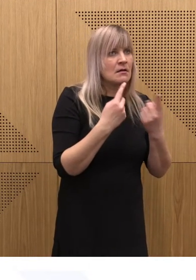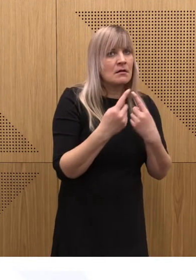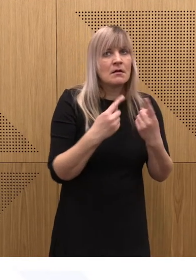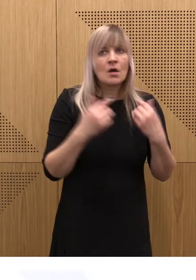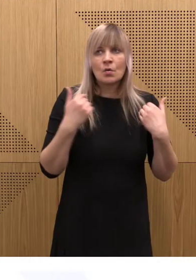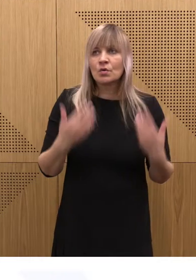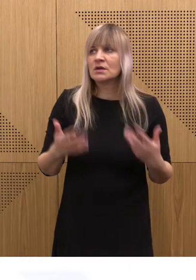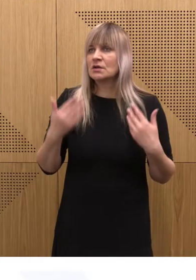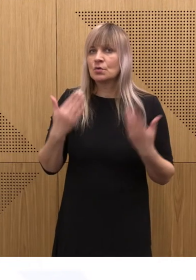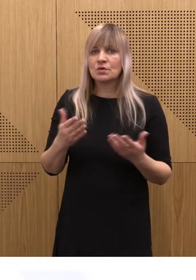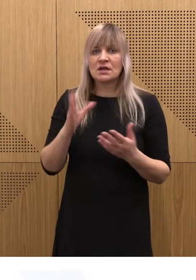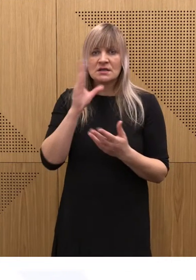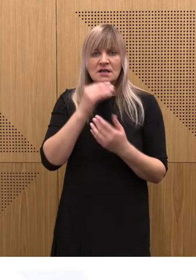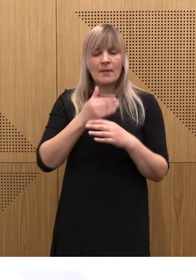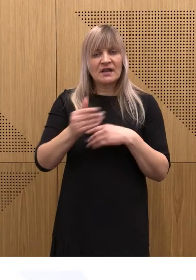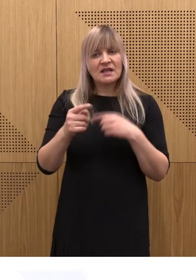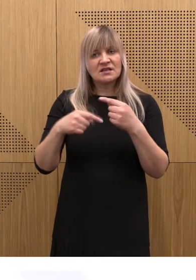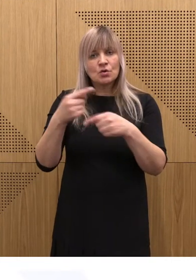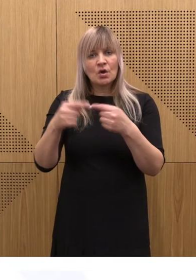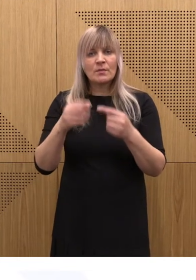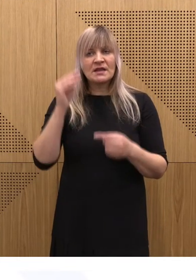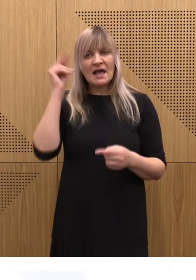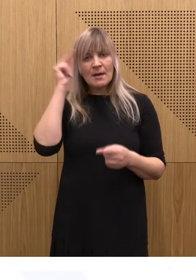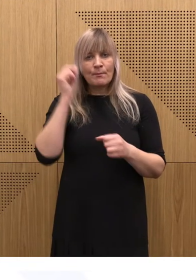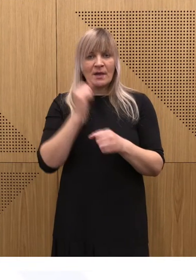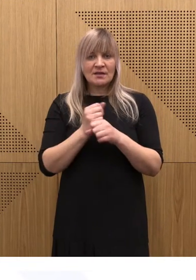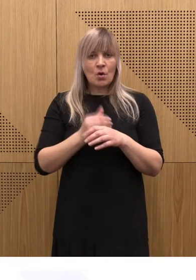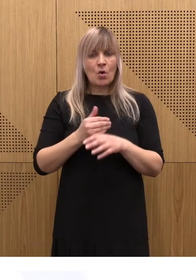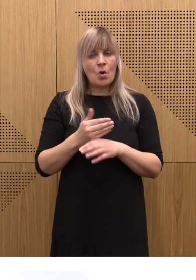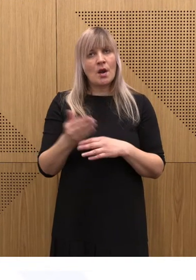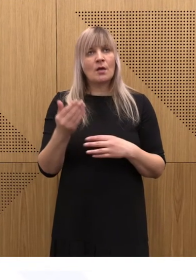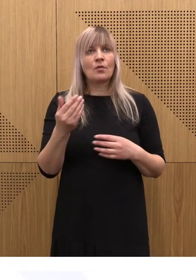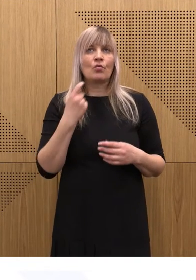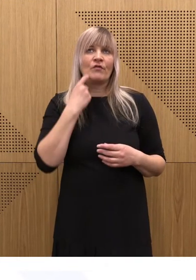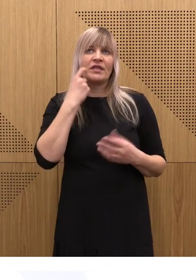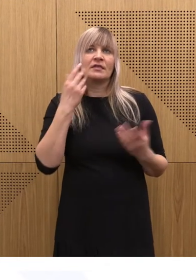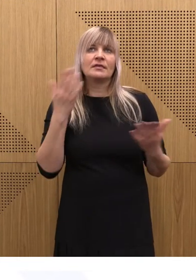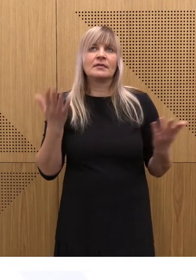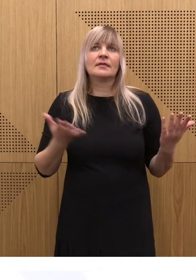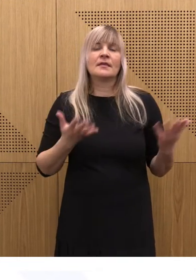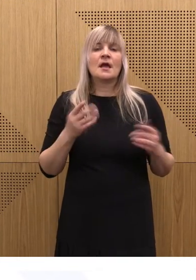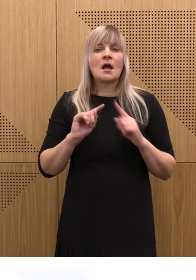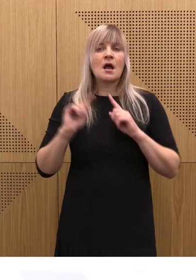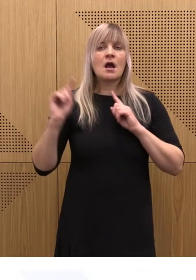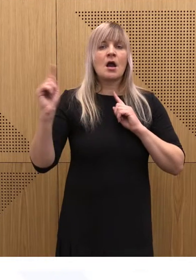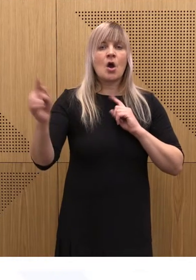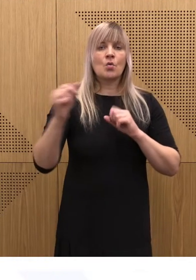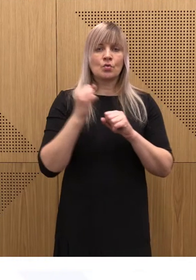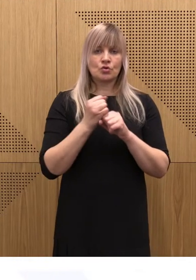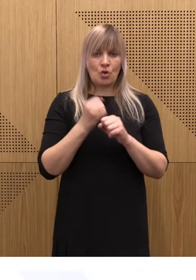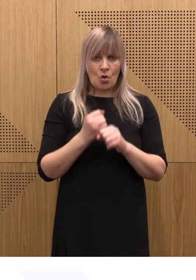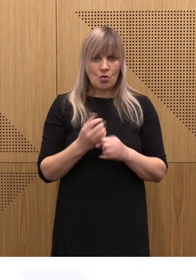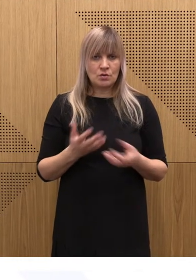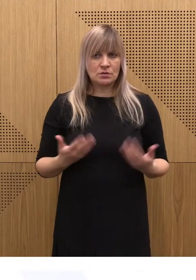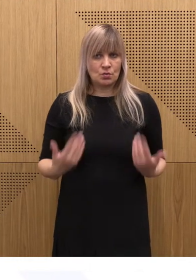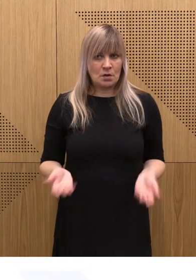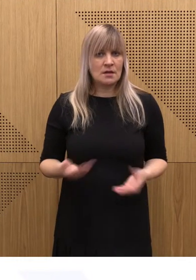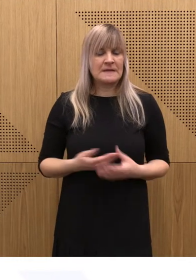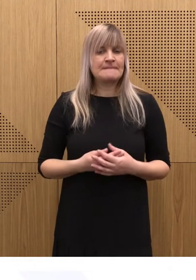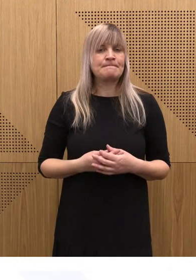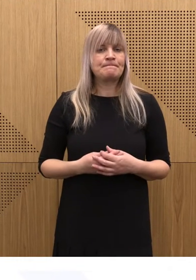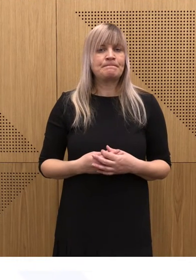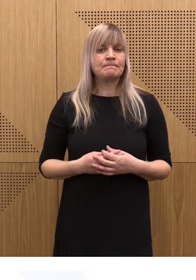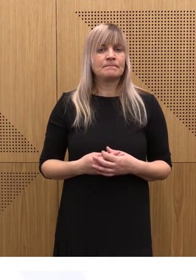kuidas siis võiks toimuda õppega huvitaval moel kaugtöös või distantsõppes.